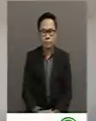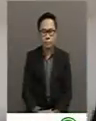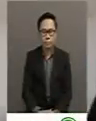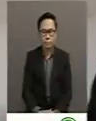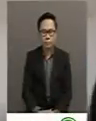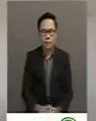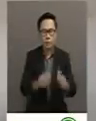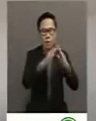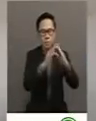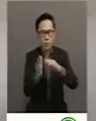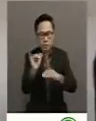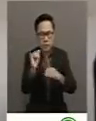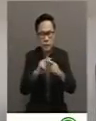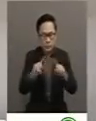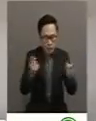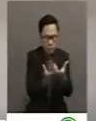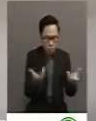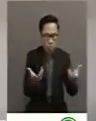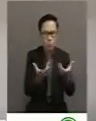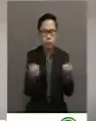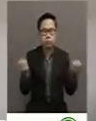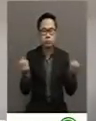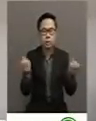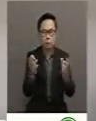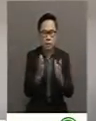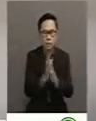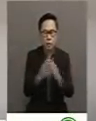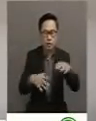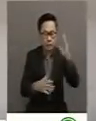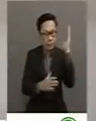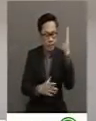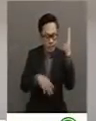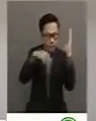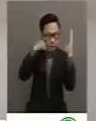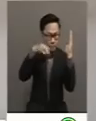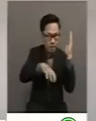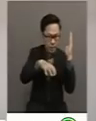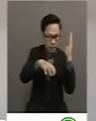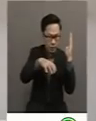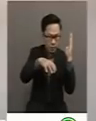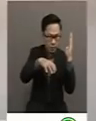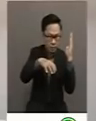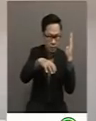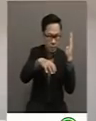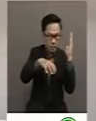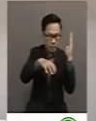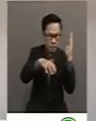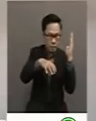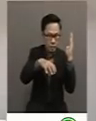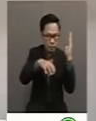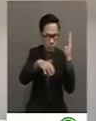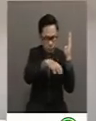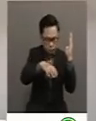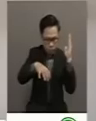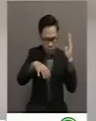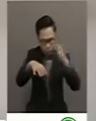บ้านนั้นไม่พังค่ะแต่ว่าข้าวของเสียหายคือบ้านมันห่างจากกำแพงประมาณกี่เมตรได้หล